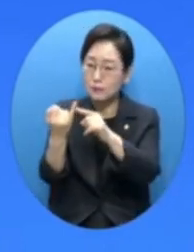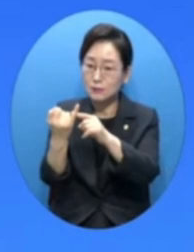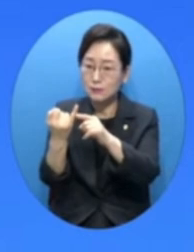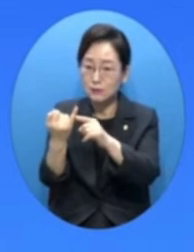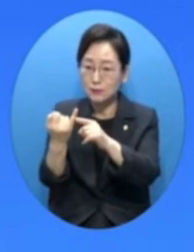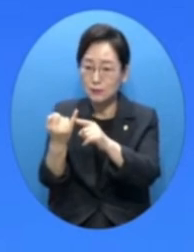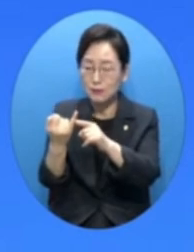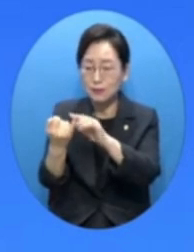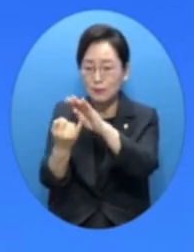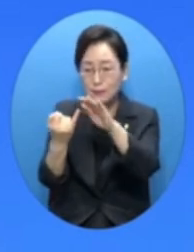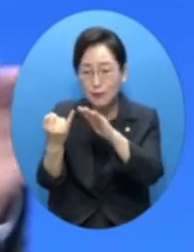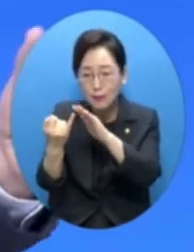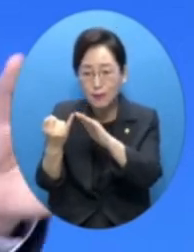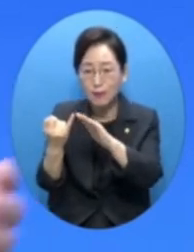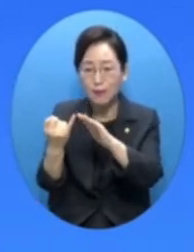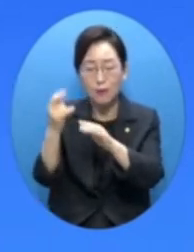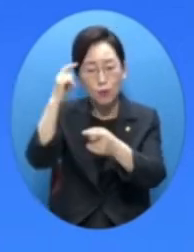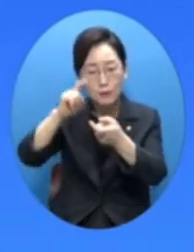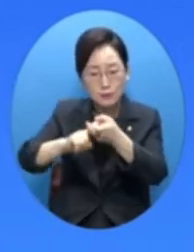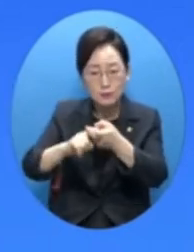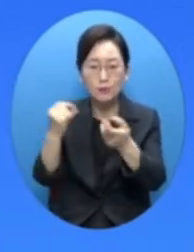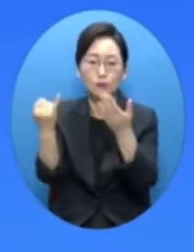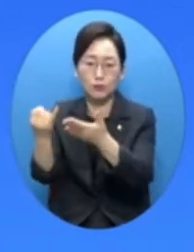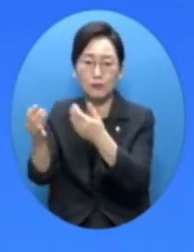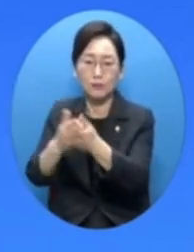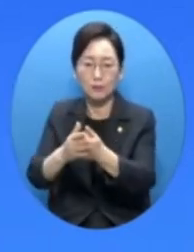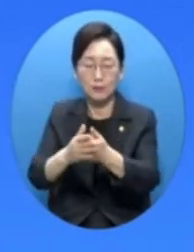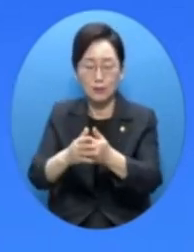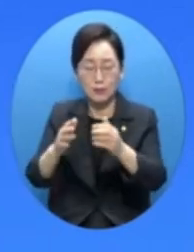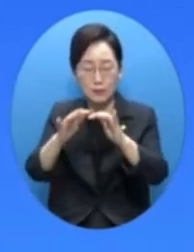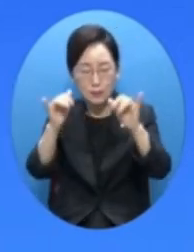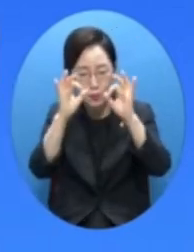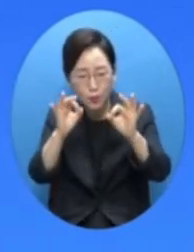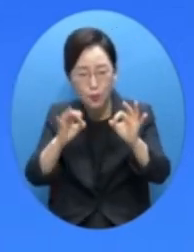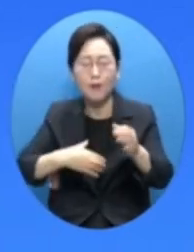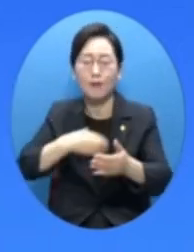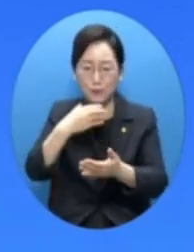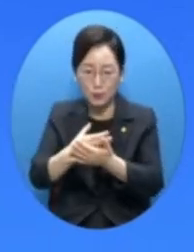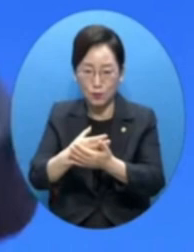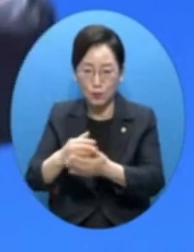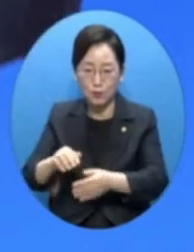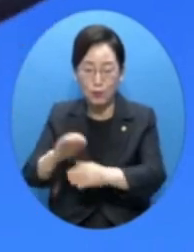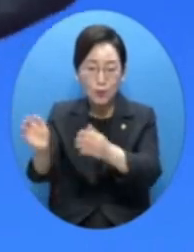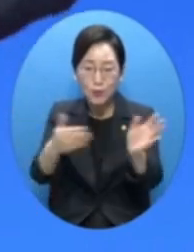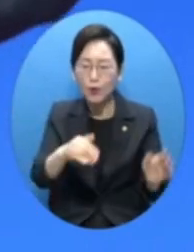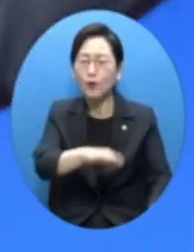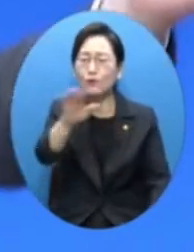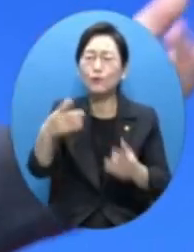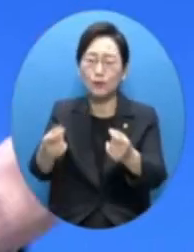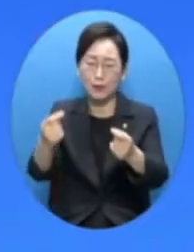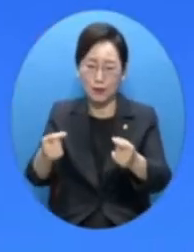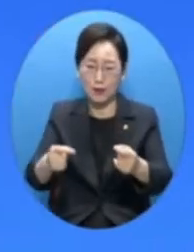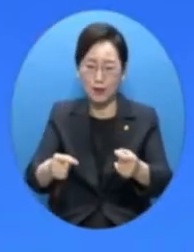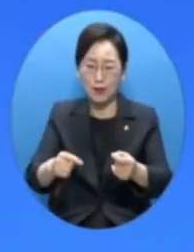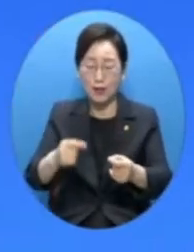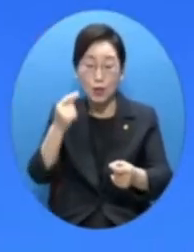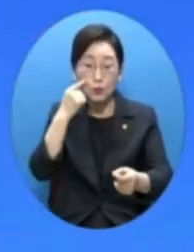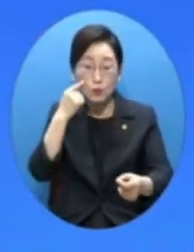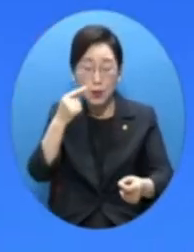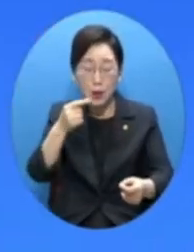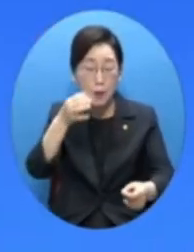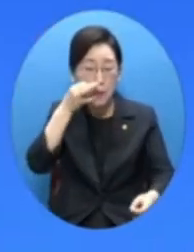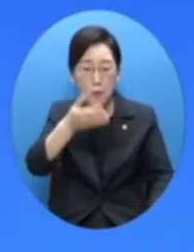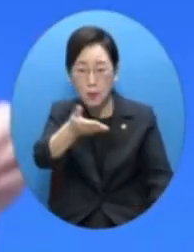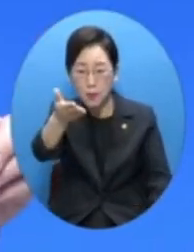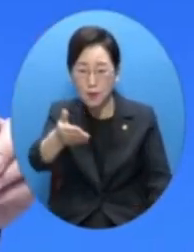이 사람의 관심이 온 사회를 감동시킨 것입니다. 그렇습니다. 우리 세대의 사랑이 꽤 크게 이렇게 눈에 보이게 나타나는 것이 아니라